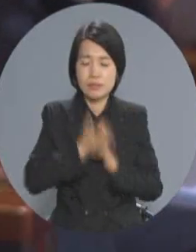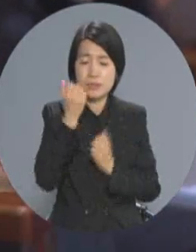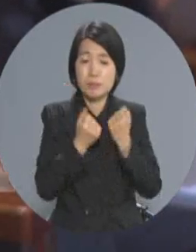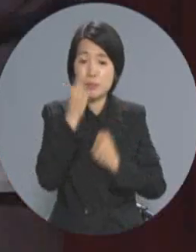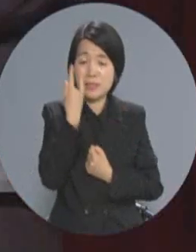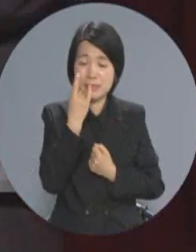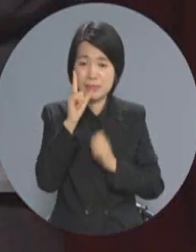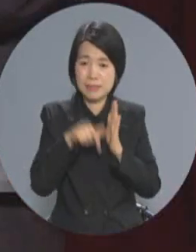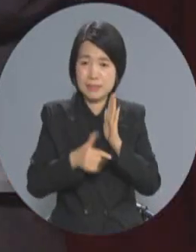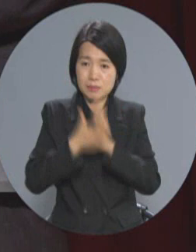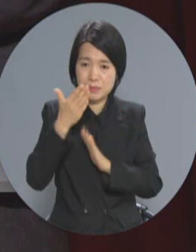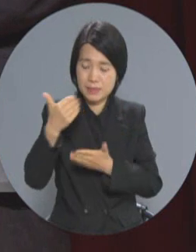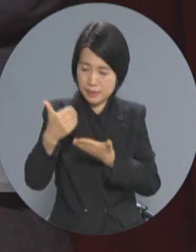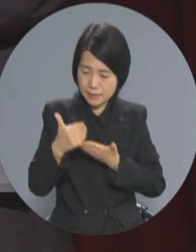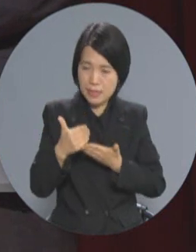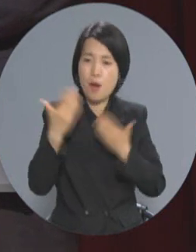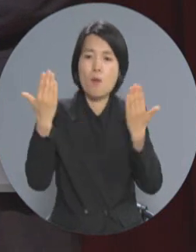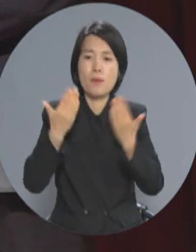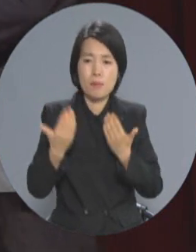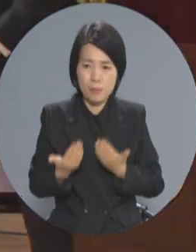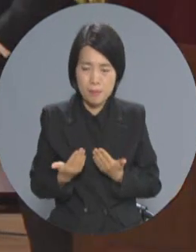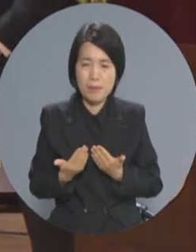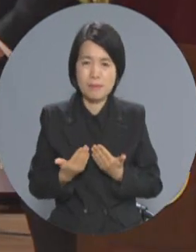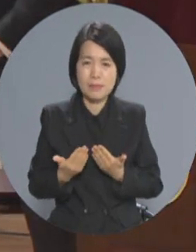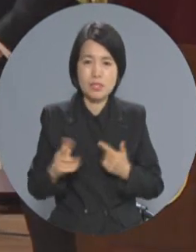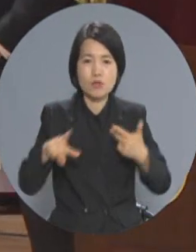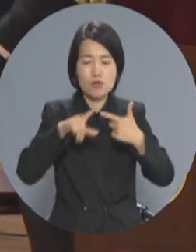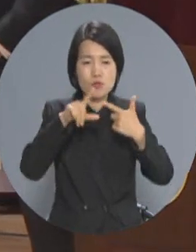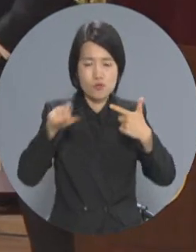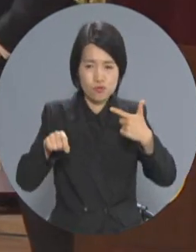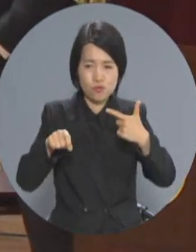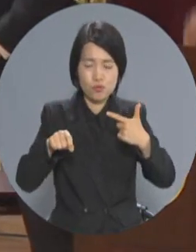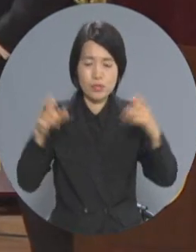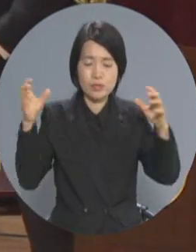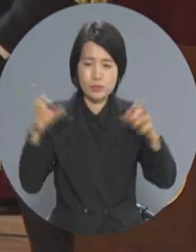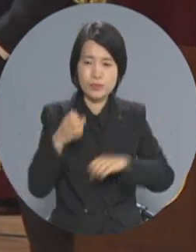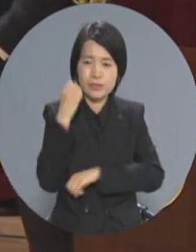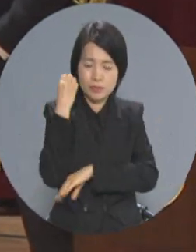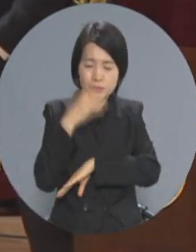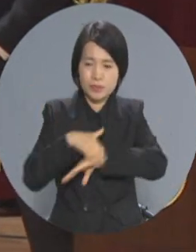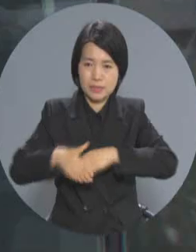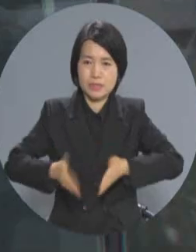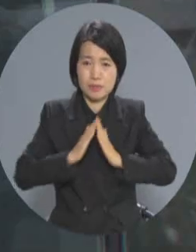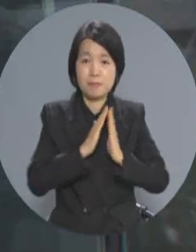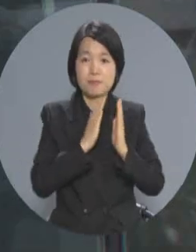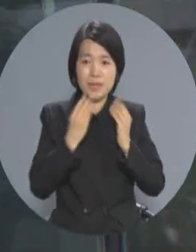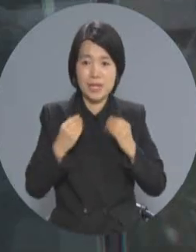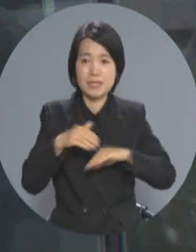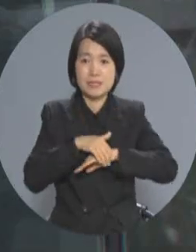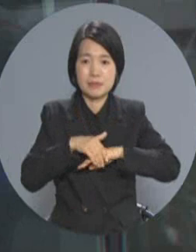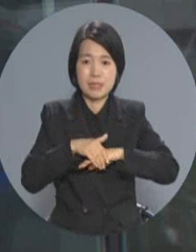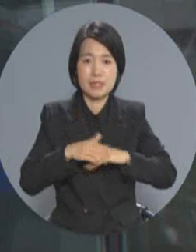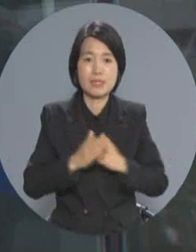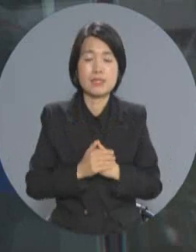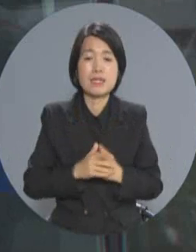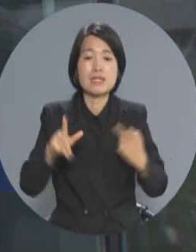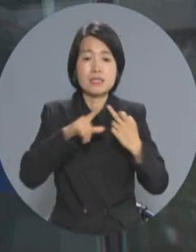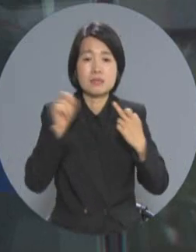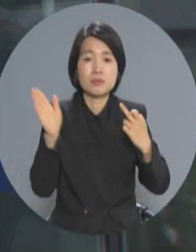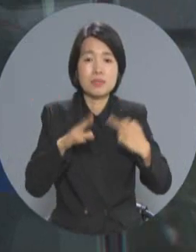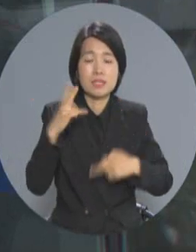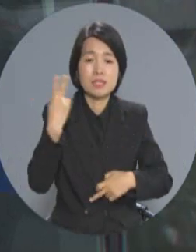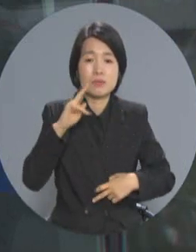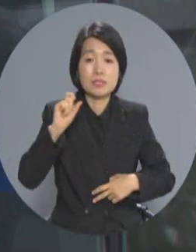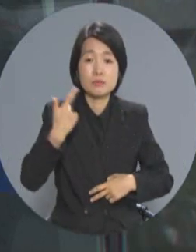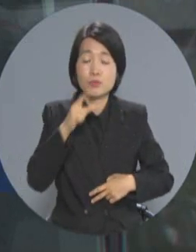설명회에서 나온 시민 제안을 적극적으로 반영해 다음 달 종합기본계획 수립을 마치기로 했습니다. 올 12월에 2026